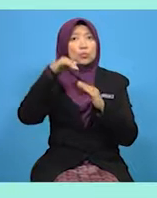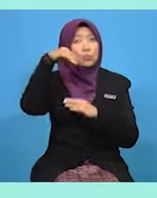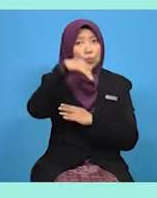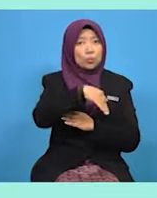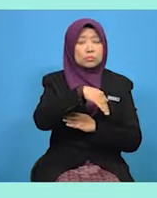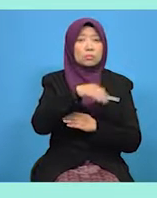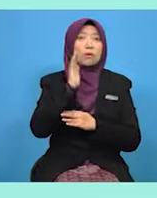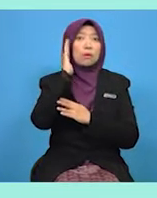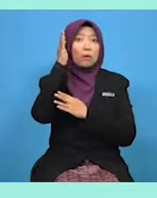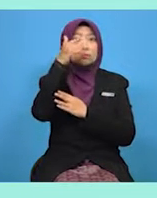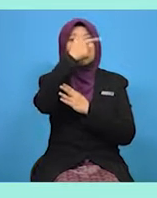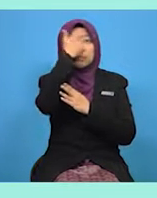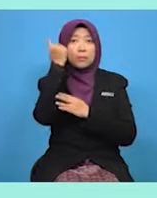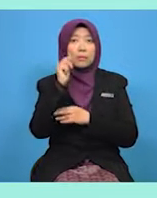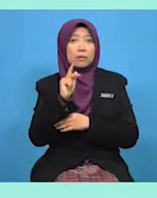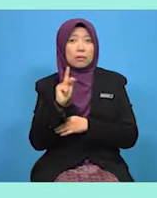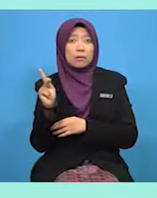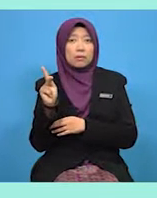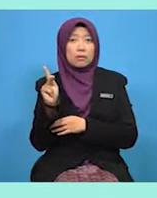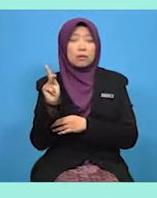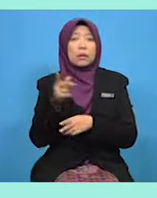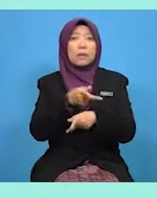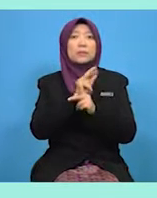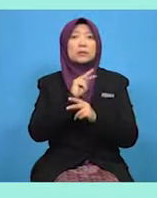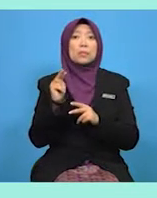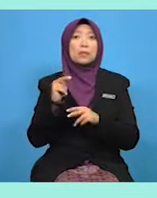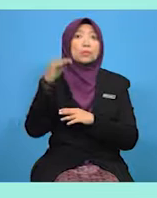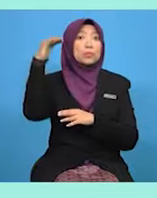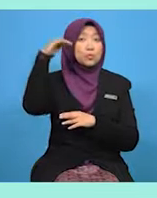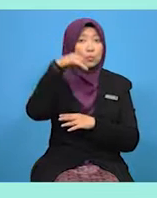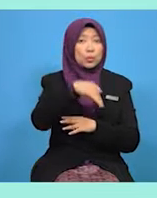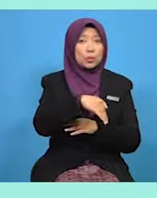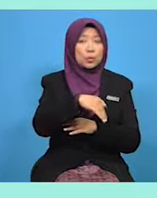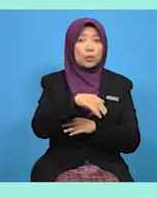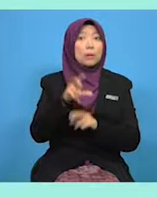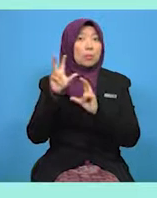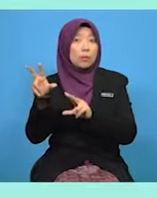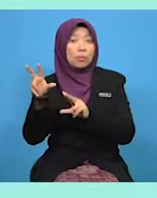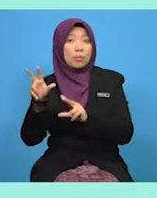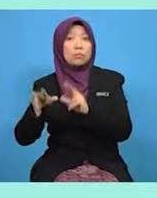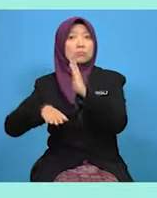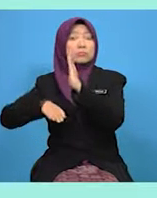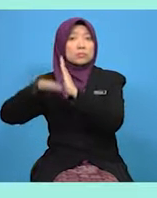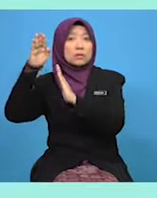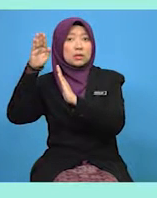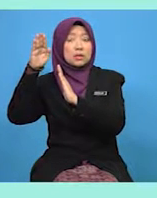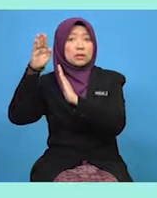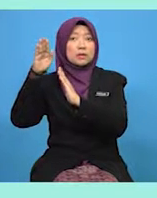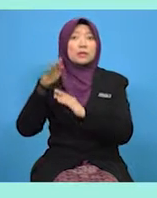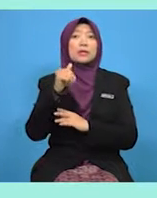Ia akan menyebabkan kos pinjaman menurun, pelaburan meningkat,